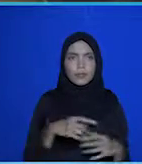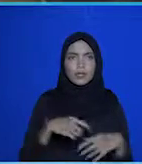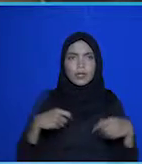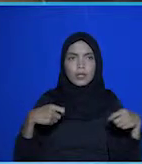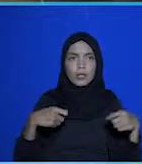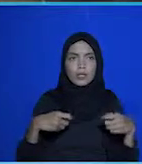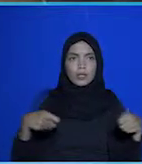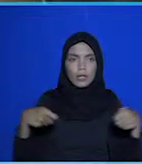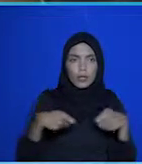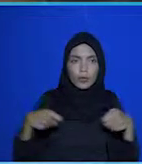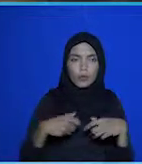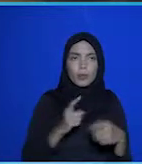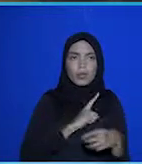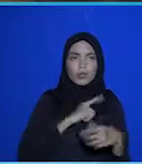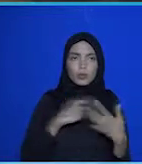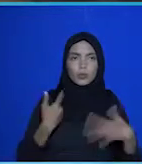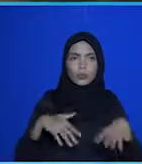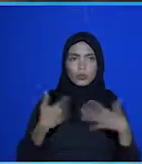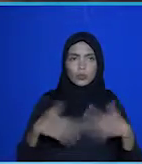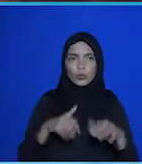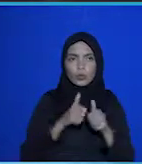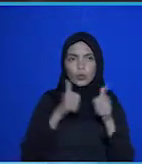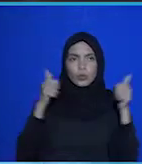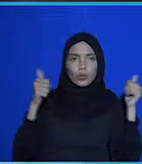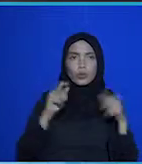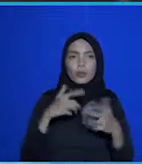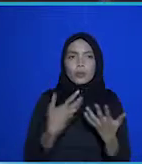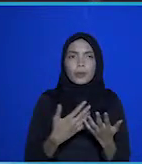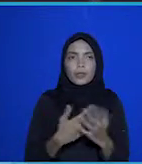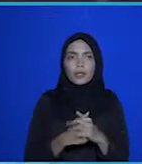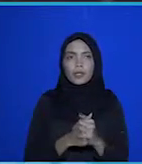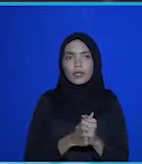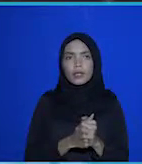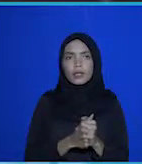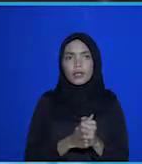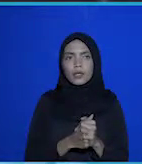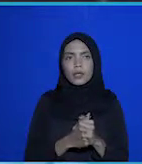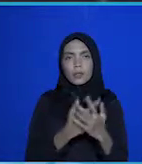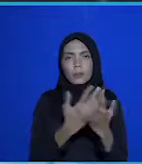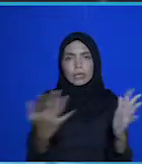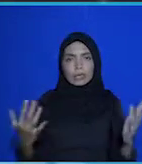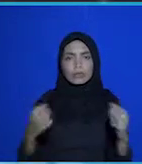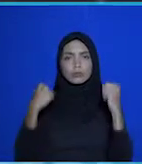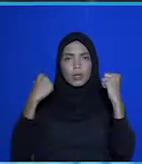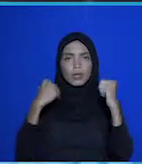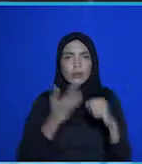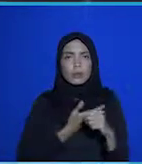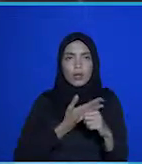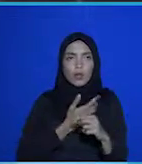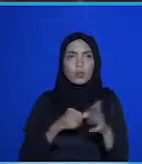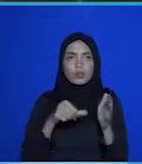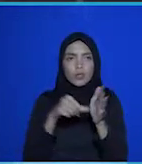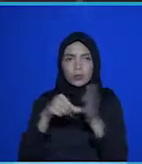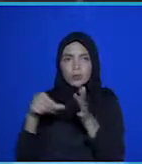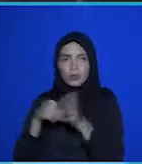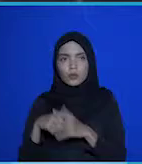perkembangannya luar biasa ya. Ini menggambarkan bagaimana antusiasme unsur masyarakat melakukan upaya penanganan korban bencana.